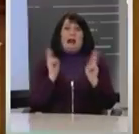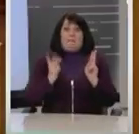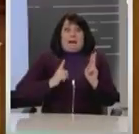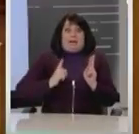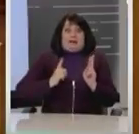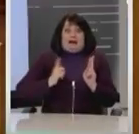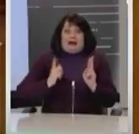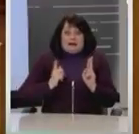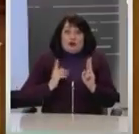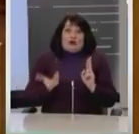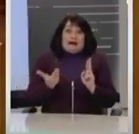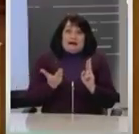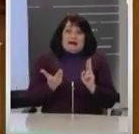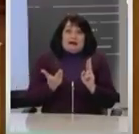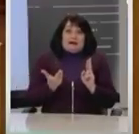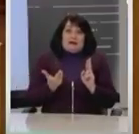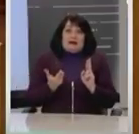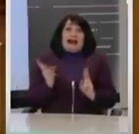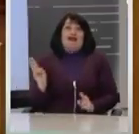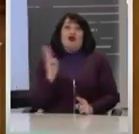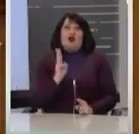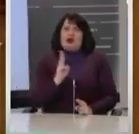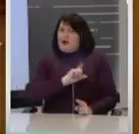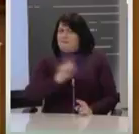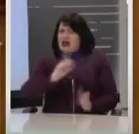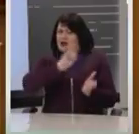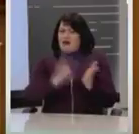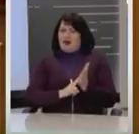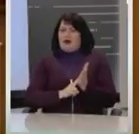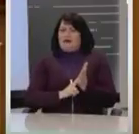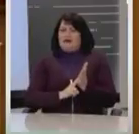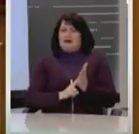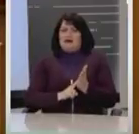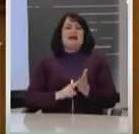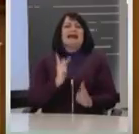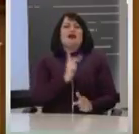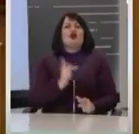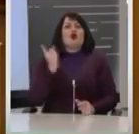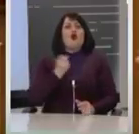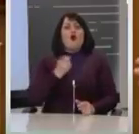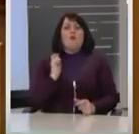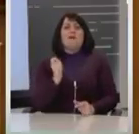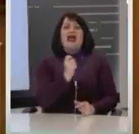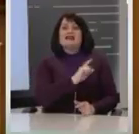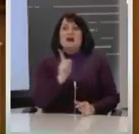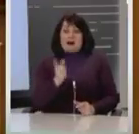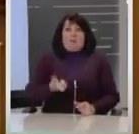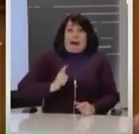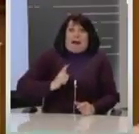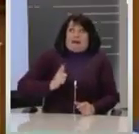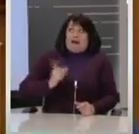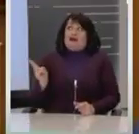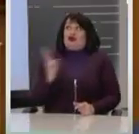σας να μας απαγορεύσουν οι θεσμοί τη διανομή μερίσματος, είχατε μεγάλες ελπίδες,